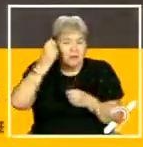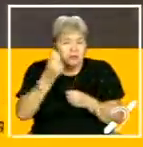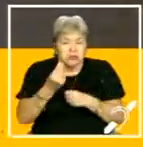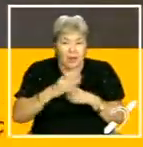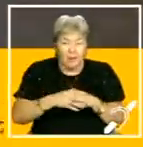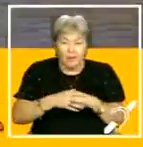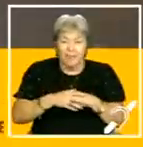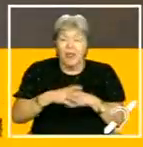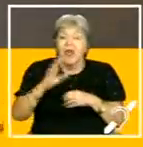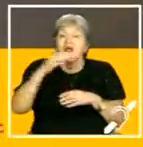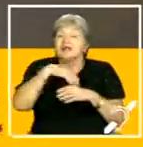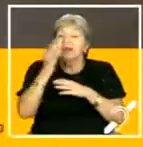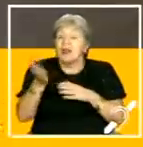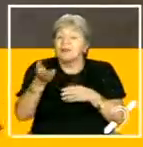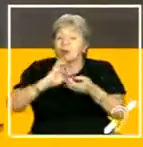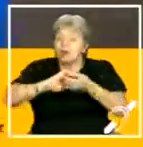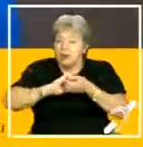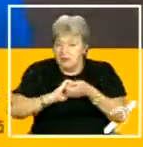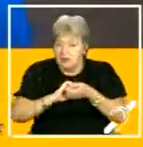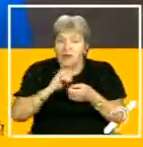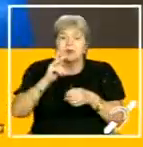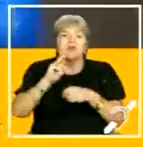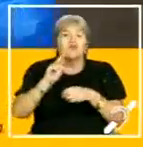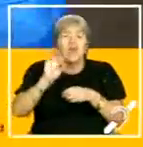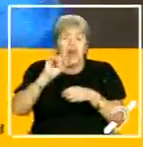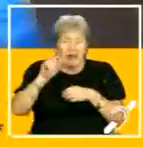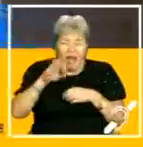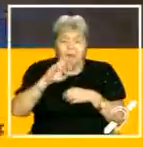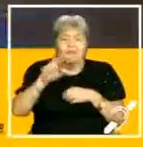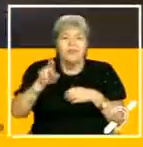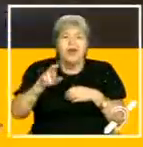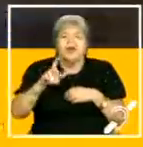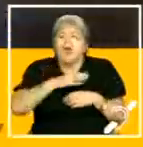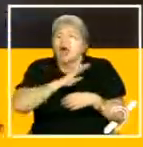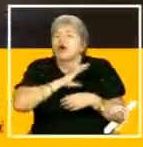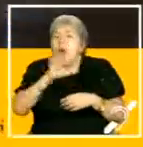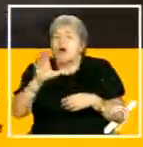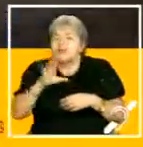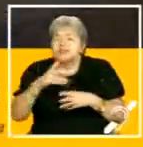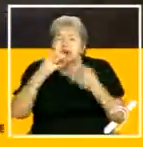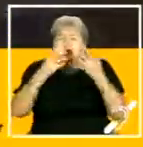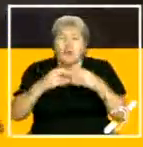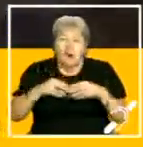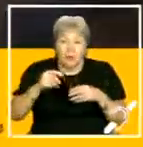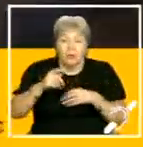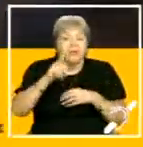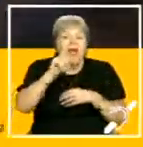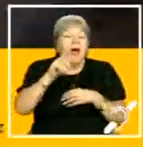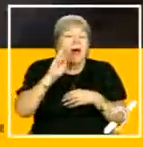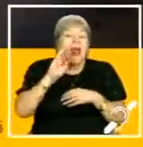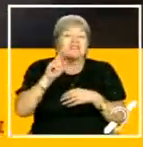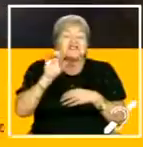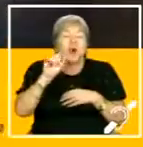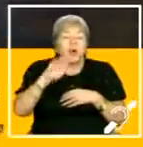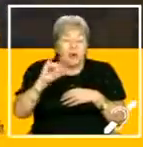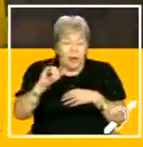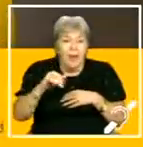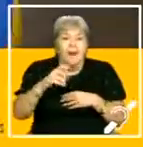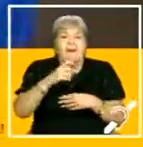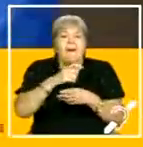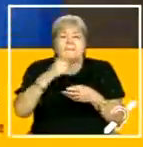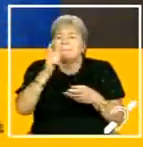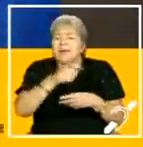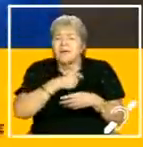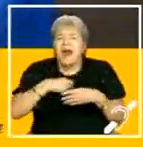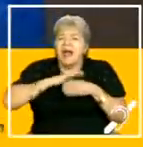Rezultatul Alianței Dreapta Unită, din care face parte USR, este dezastruos, a declarat Elena Lasconi la scurt timp după ce i s-a confirmat victoria pentru